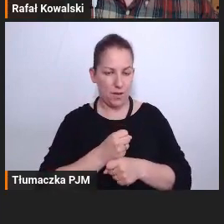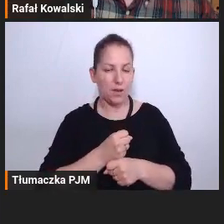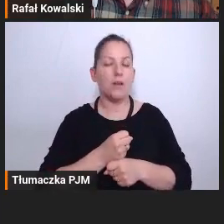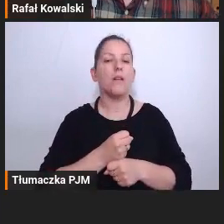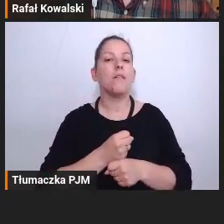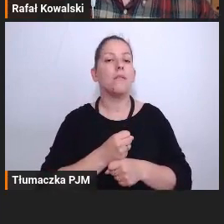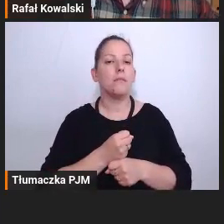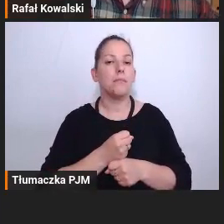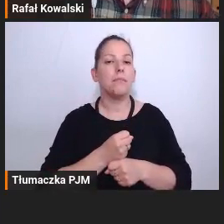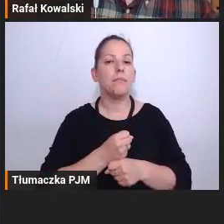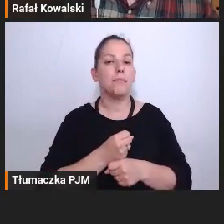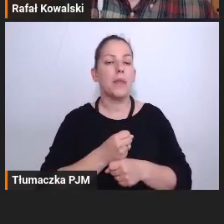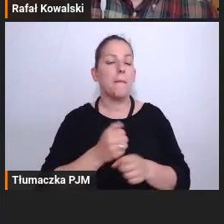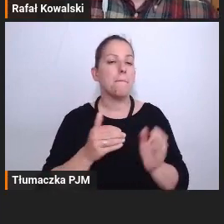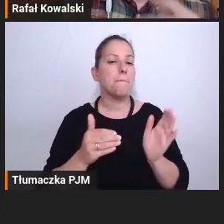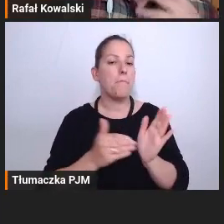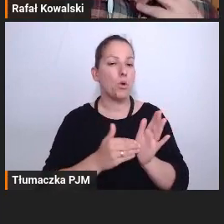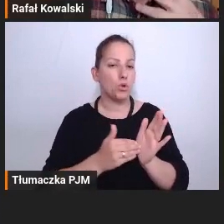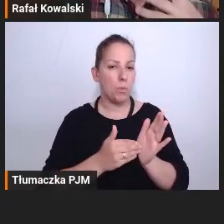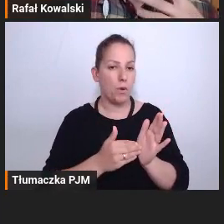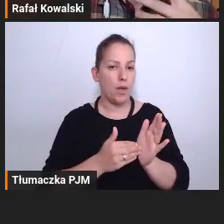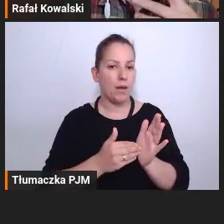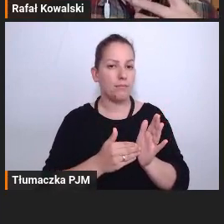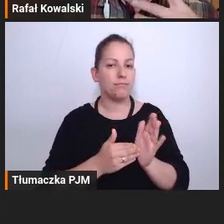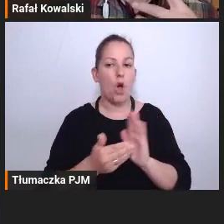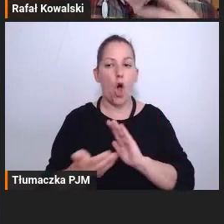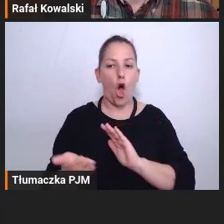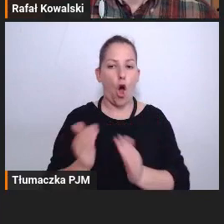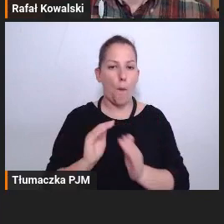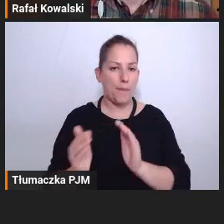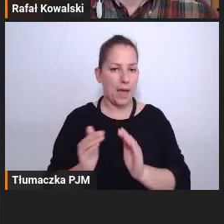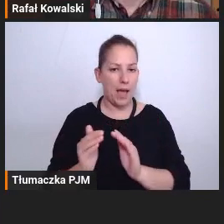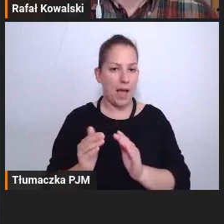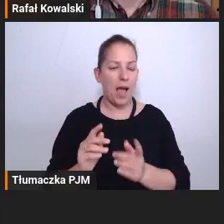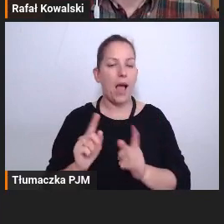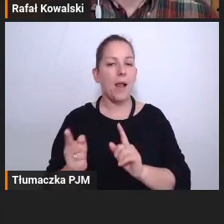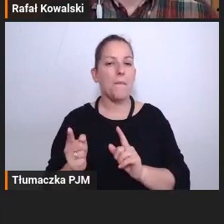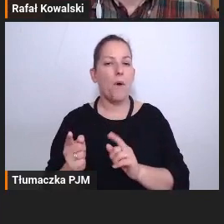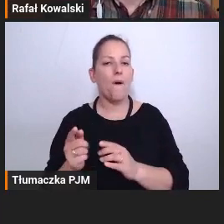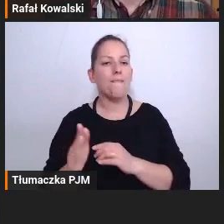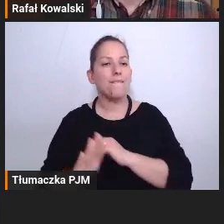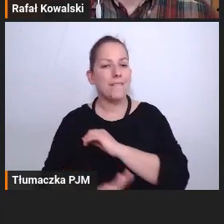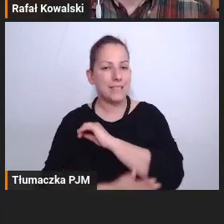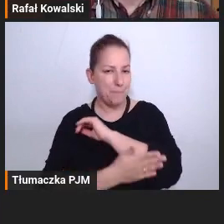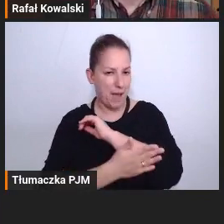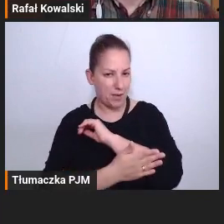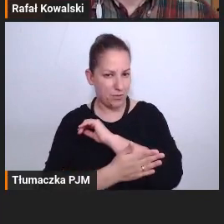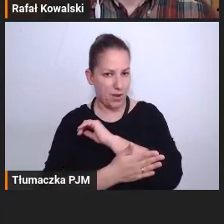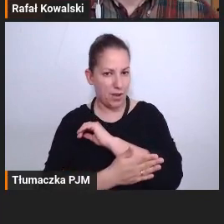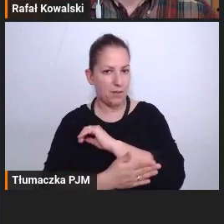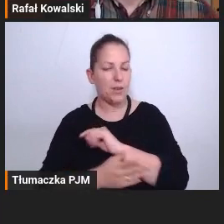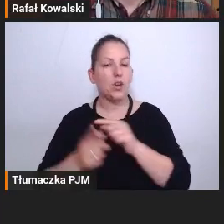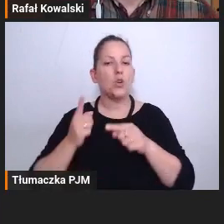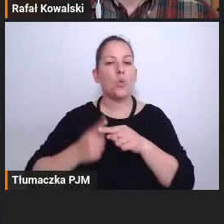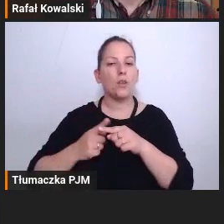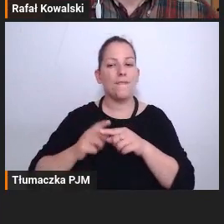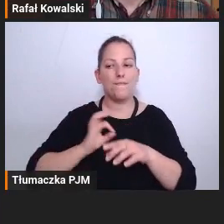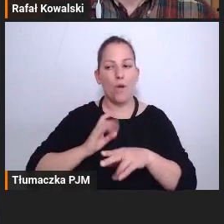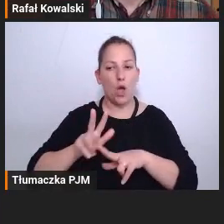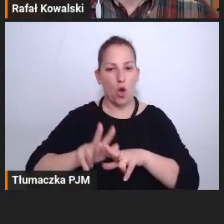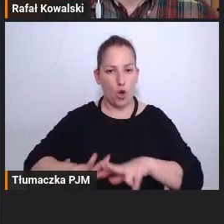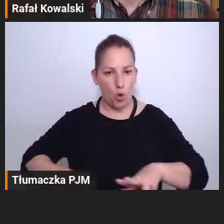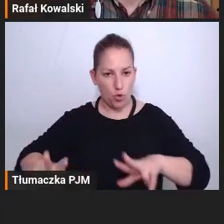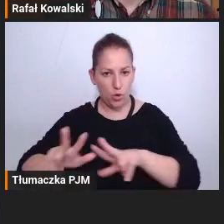który potrzebuje sprawować opiekę lub udzielić wsparcia członkowi swojej